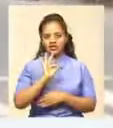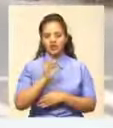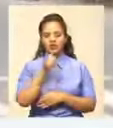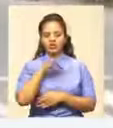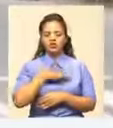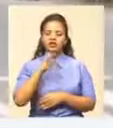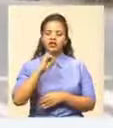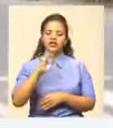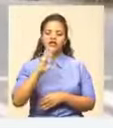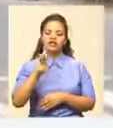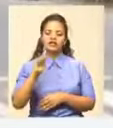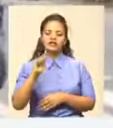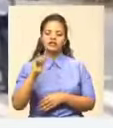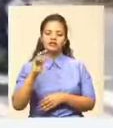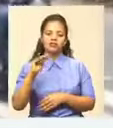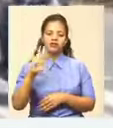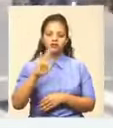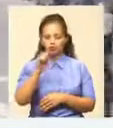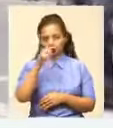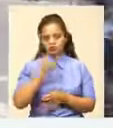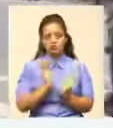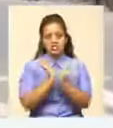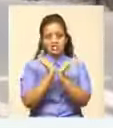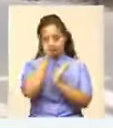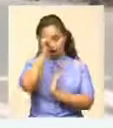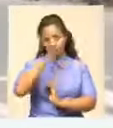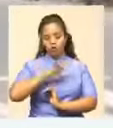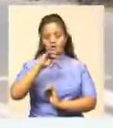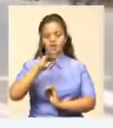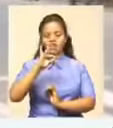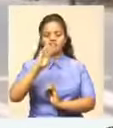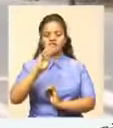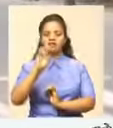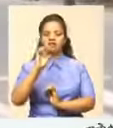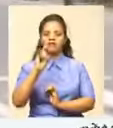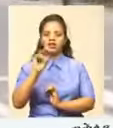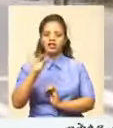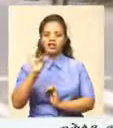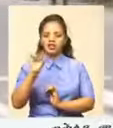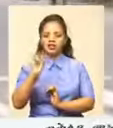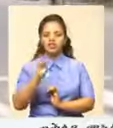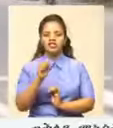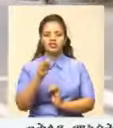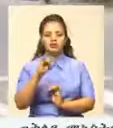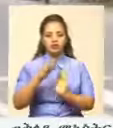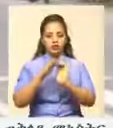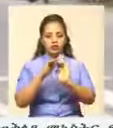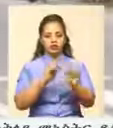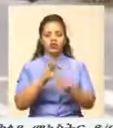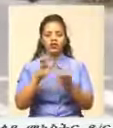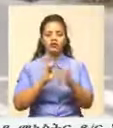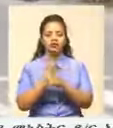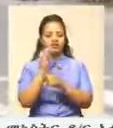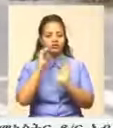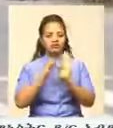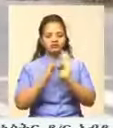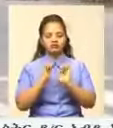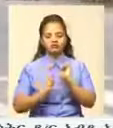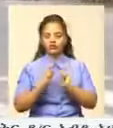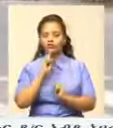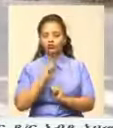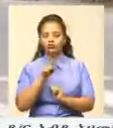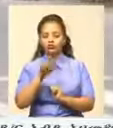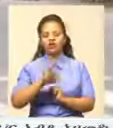ወይዘሮ ጸገነት መንግስቱ ከብልጽግና አቶ መለሰ ፈለቀ ኢዜማን ወክለው ለክልል ምክር ቤት የሚወዳደሩ ናቸው